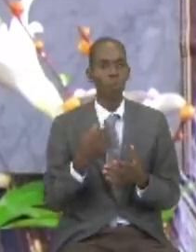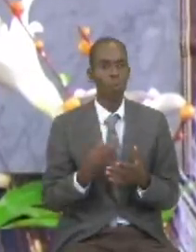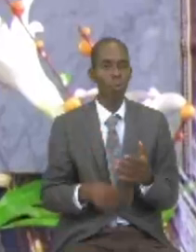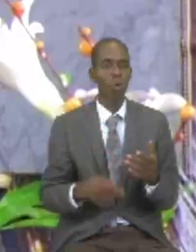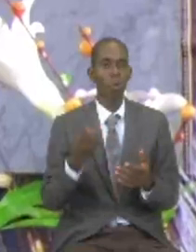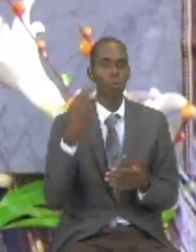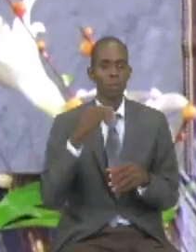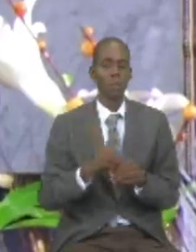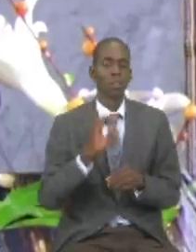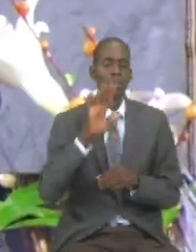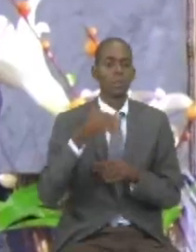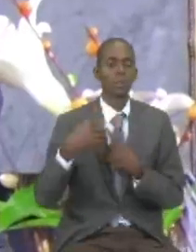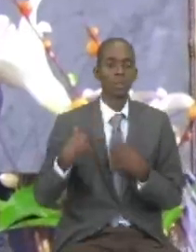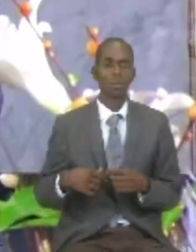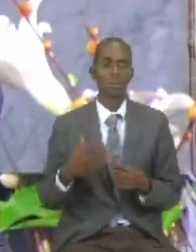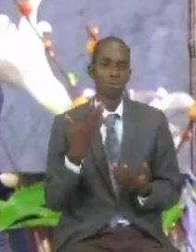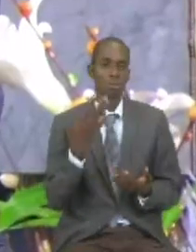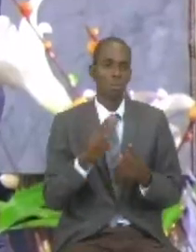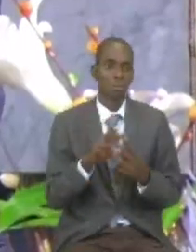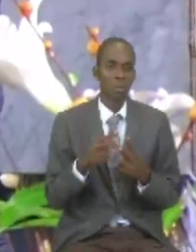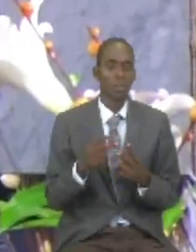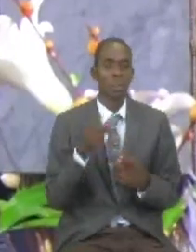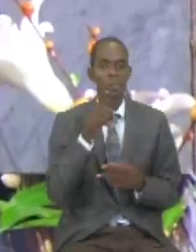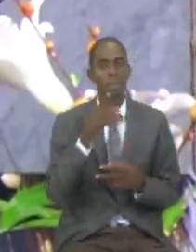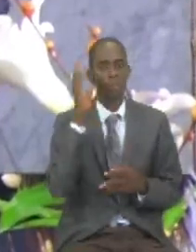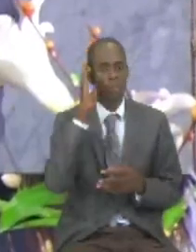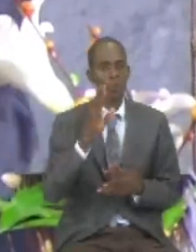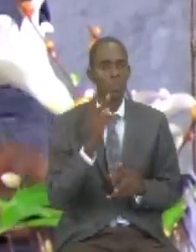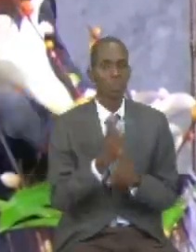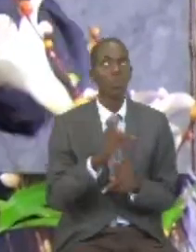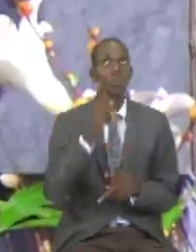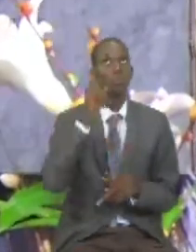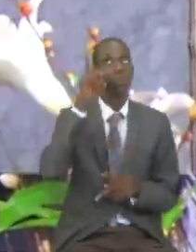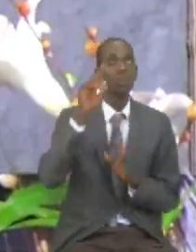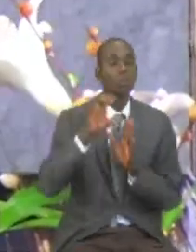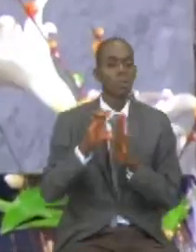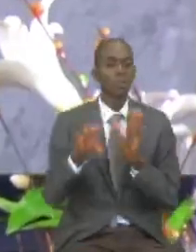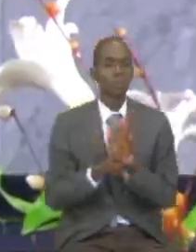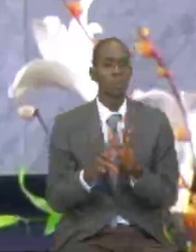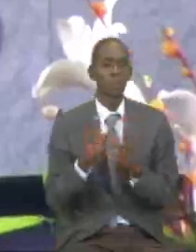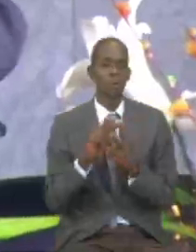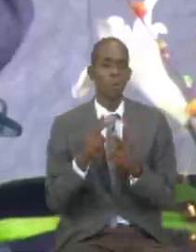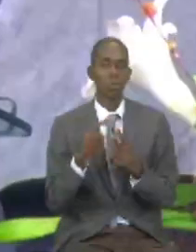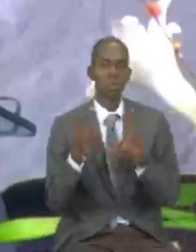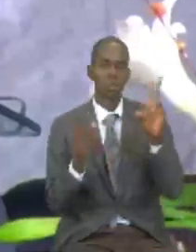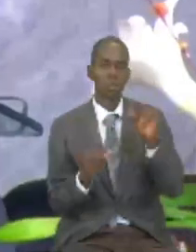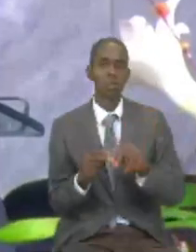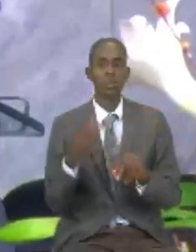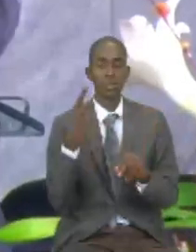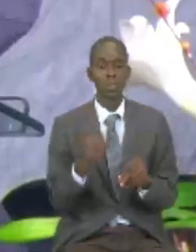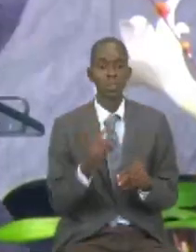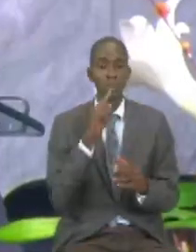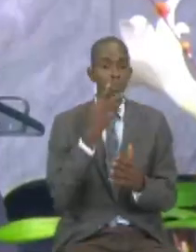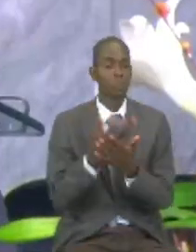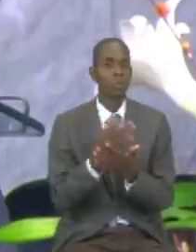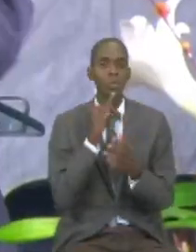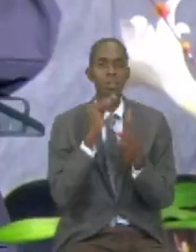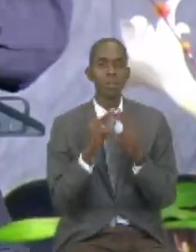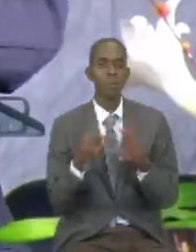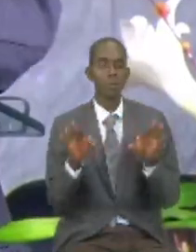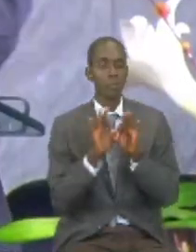pour savoir quelles étaient les dispositions de ton cœur et si tu garderais ou non ses commandements. La preuve est